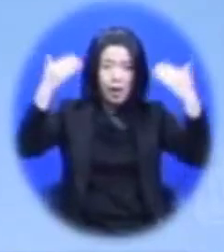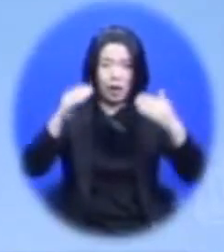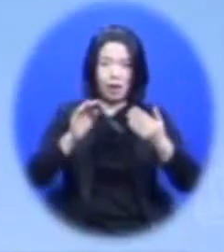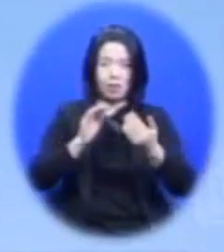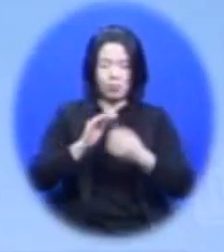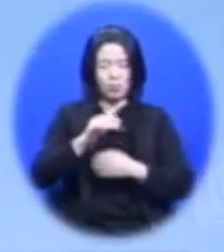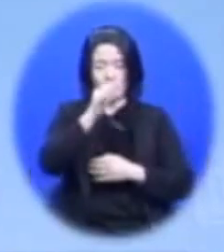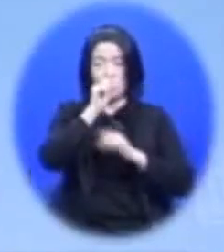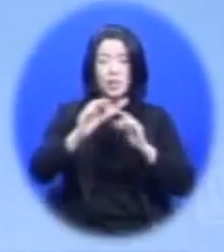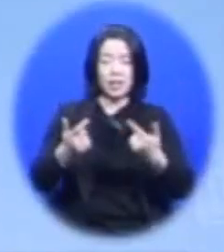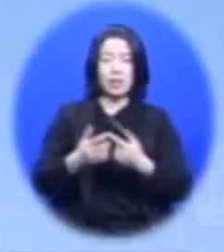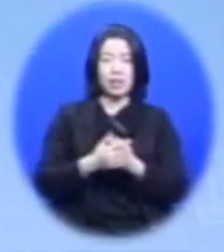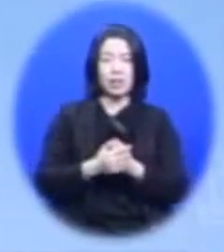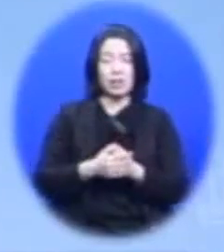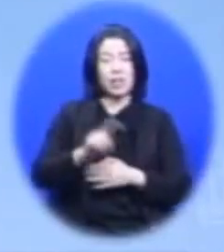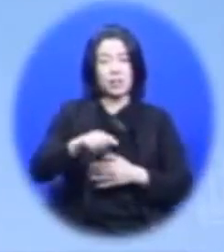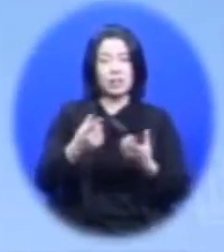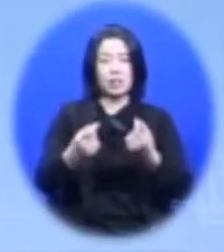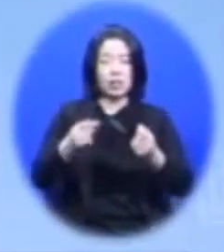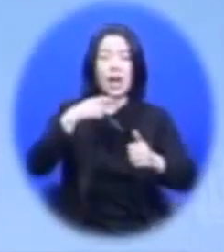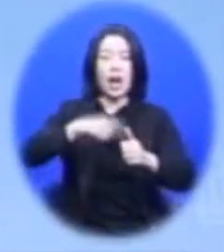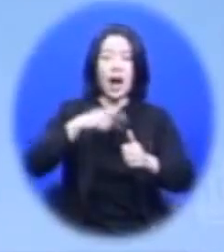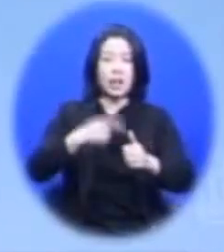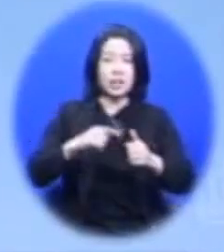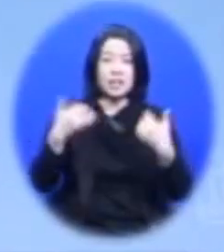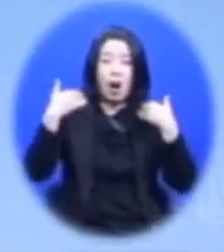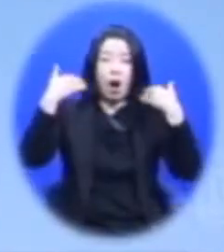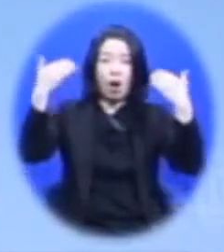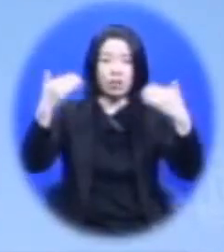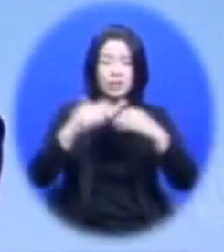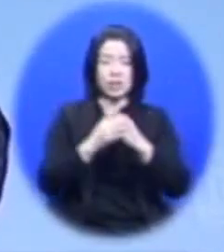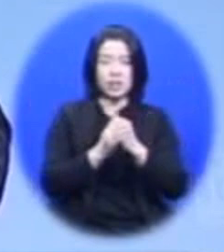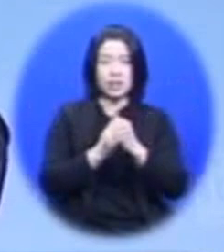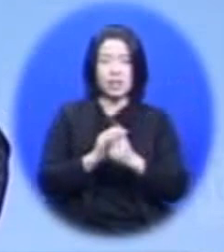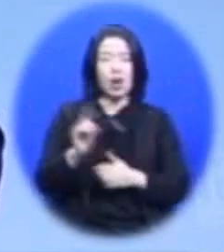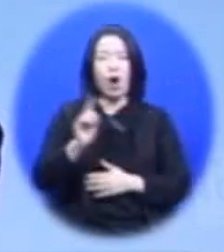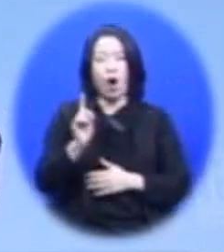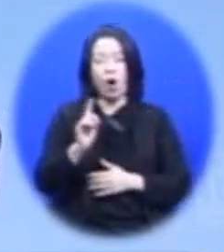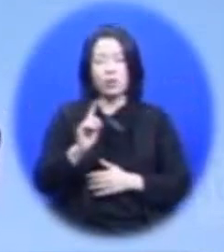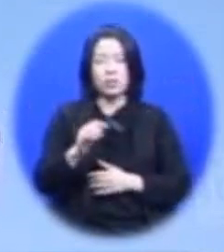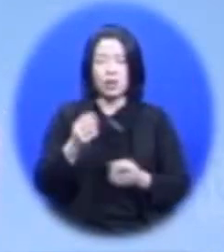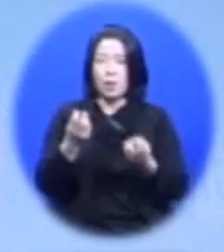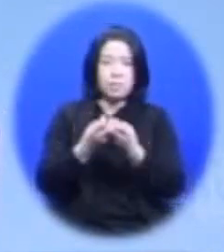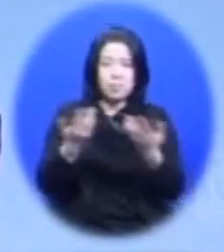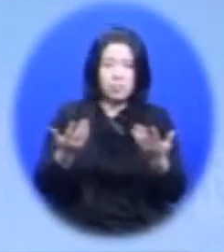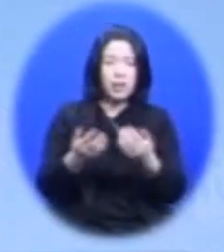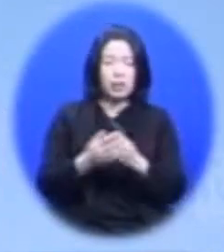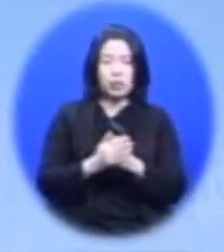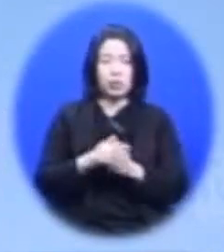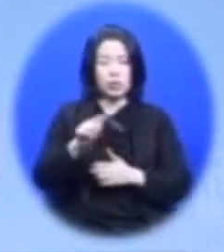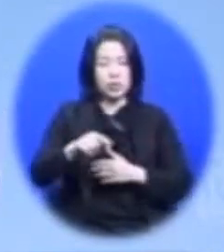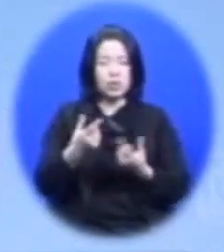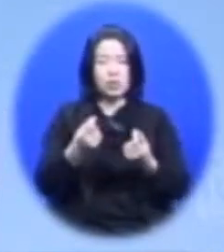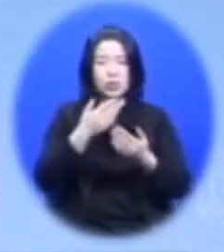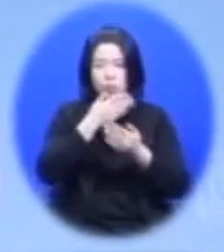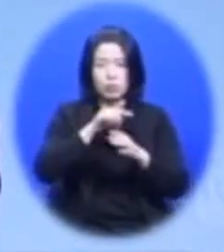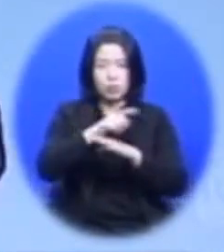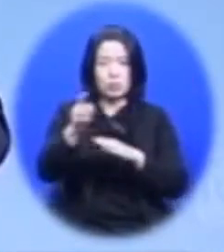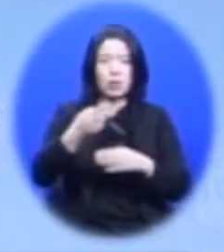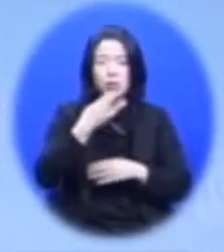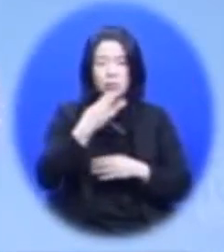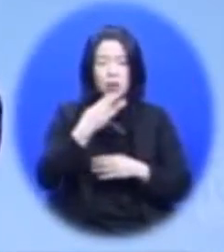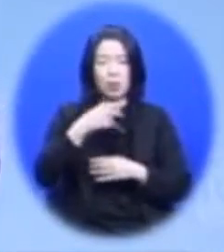뻔하잖아요. 그렇게 가르치는 어른들이 어째서 어쩔 수 없다 그러고 이럴 수밖에 없다 그러고 도대체